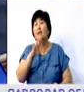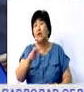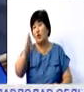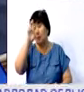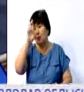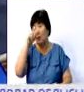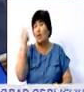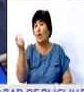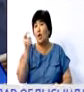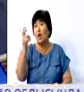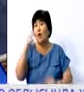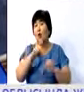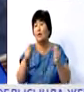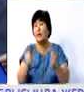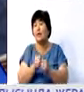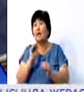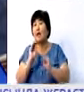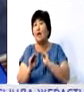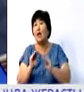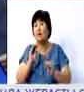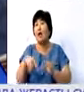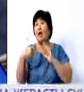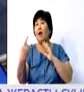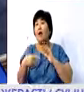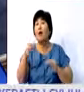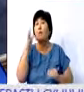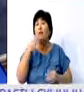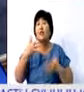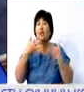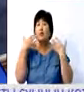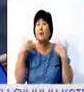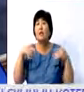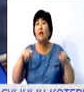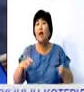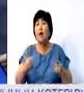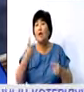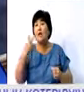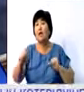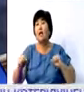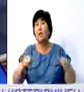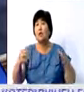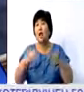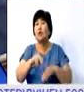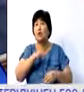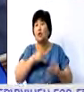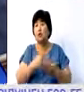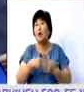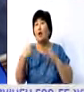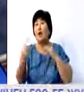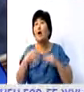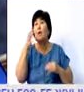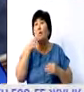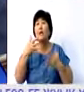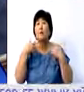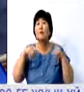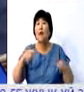мемлекеттік коммуналдық кәсіпорын жанынан жасақталған қаңғыбас ит мысықтарды аулау жоюға 2 бригада жұмыс жасап жатыр. Қаңғыбас ит мысықтарды